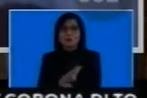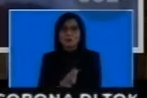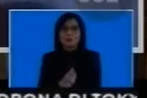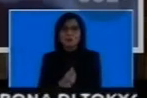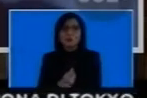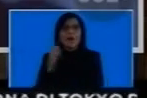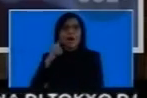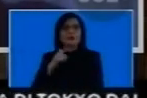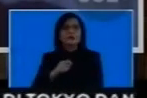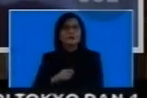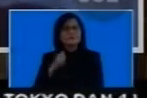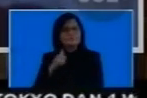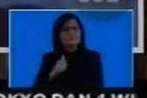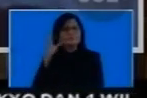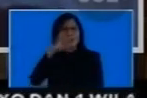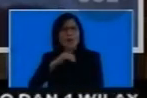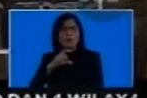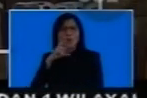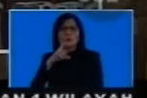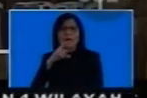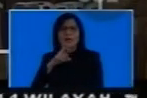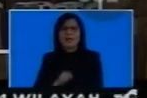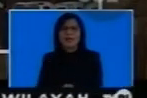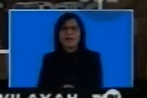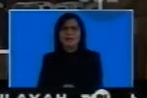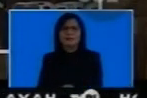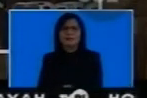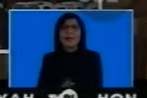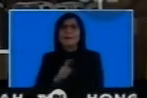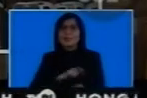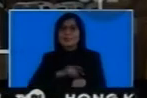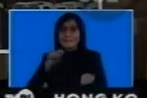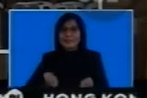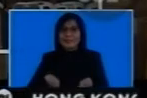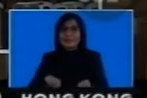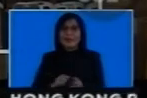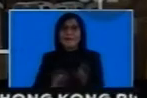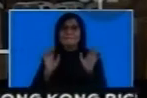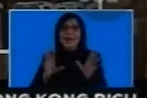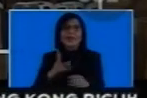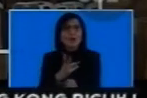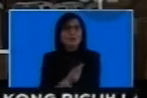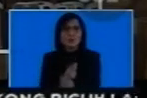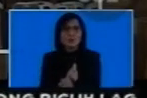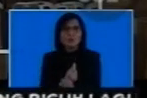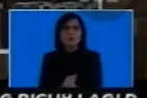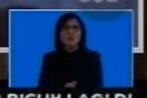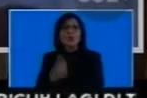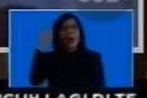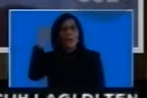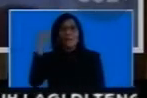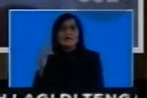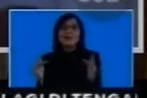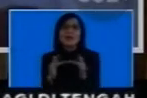harus pintar-pintar mensiasati. Meskipun sampai sekarang masih banyak banget guru-guru itu yang